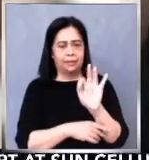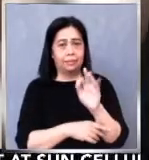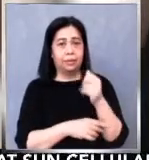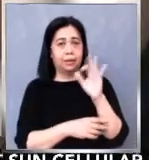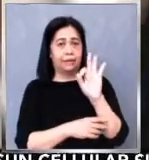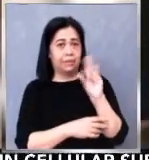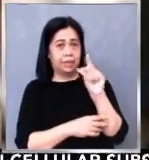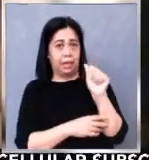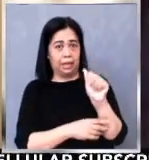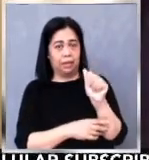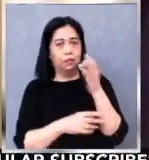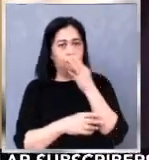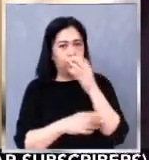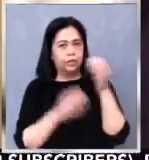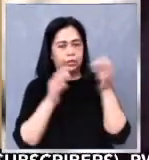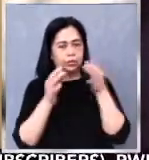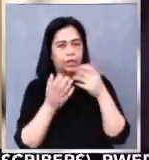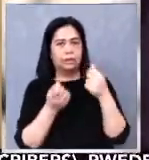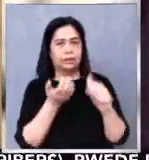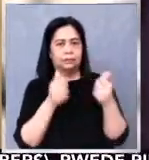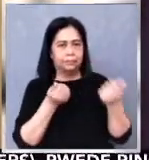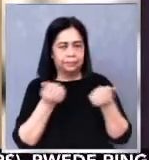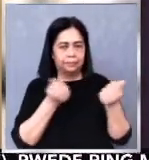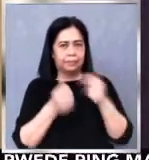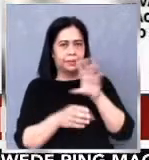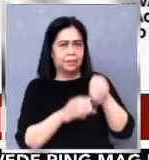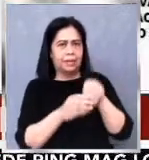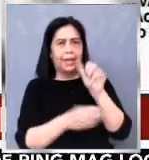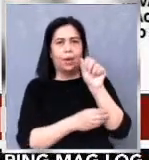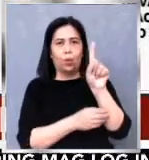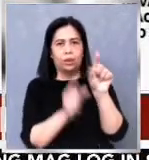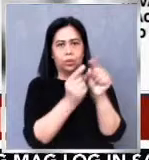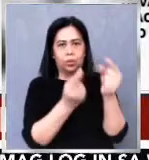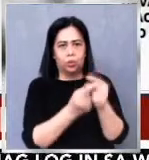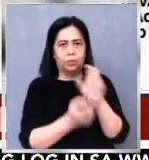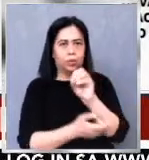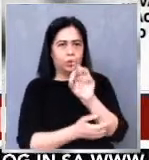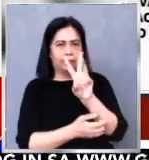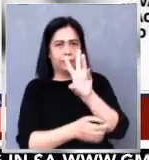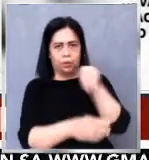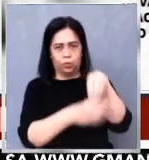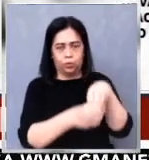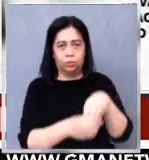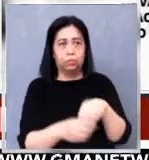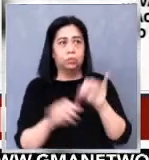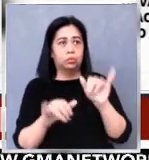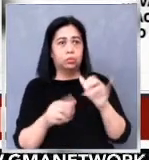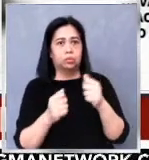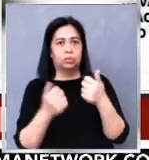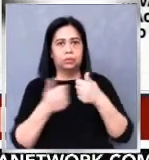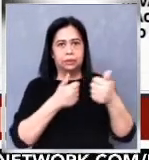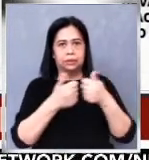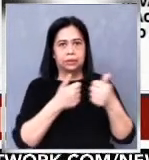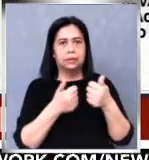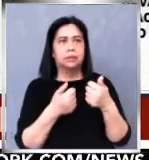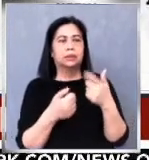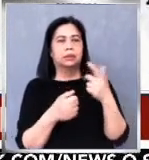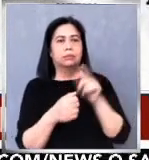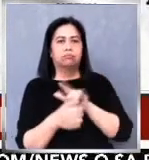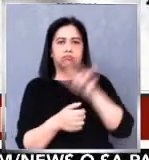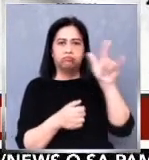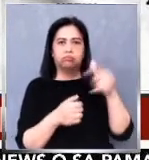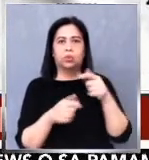Administration na isama sa A1 ang OFWs. In order to maintain our competitive advantage as well as